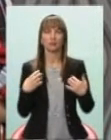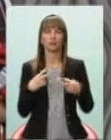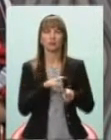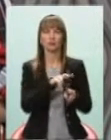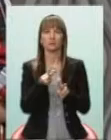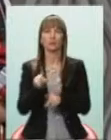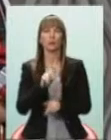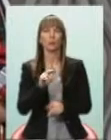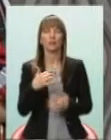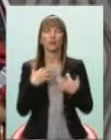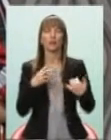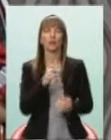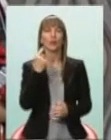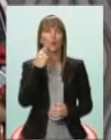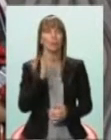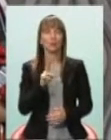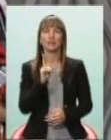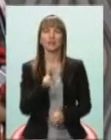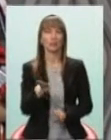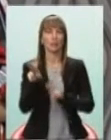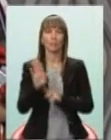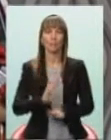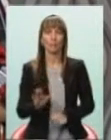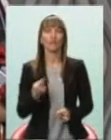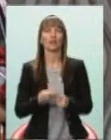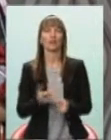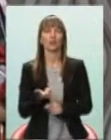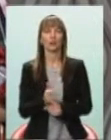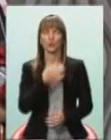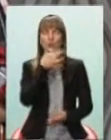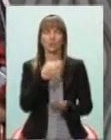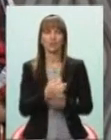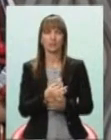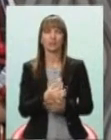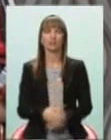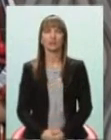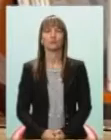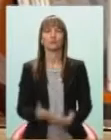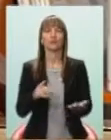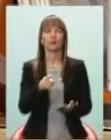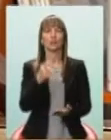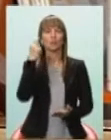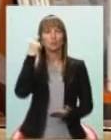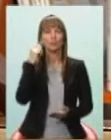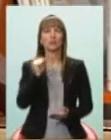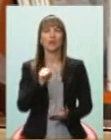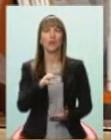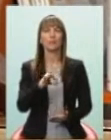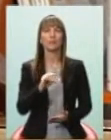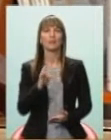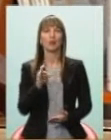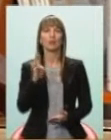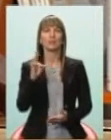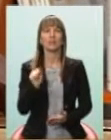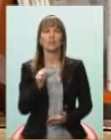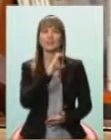щоб тварин ніхто не ображав, ніхто не полював на тварин, це також дуже відповідальна місія. А як ти, до речі, думаєш, Амінко, а на